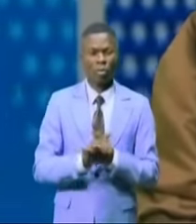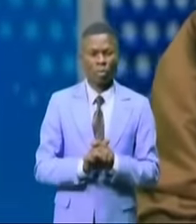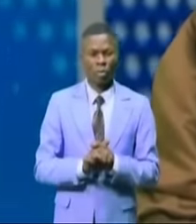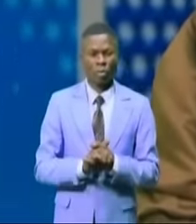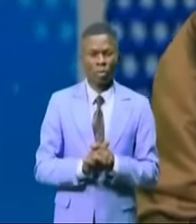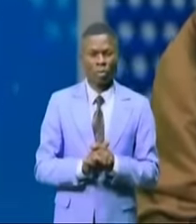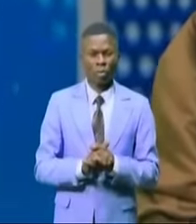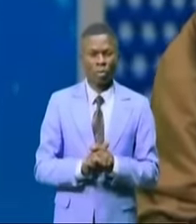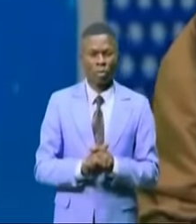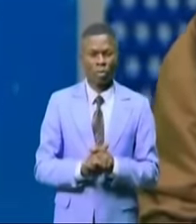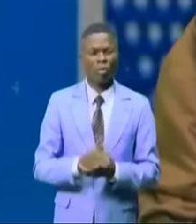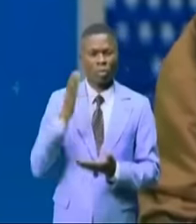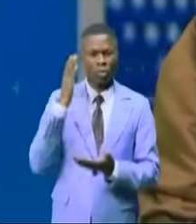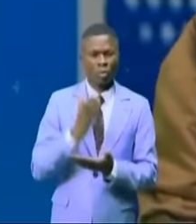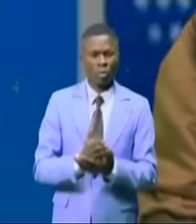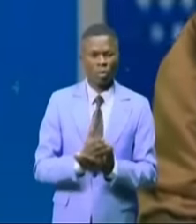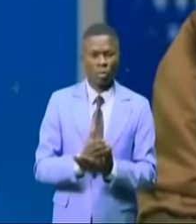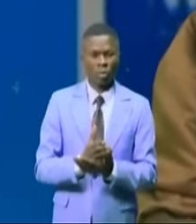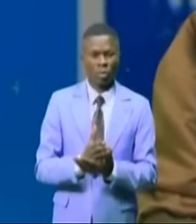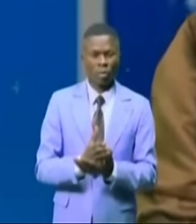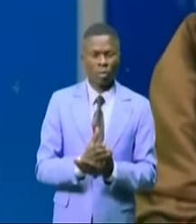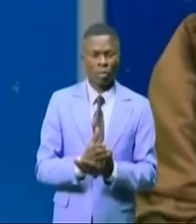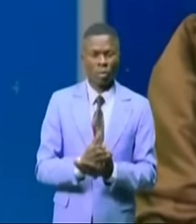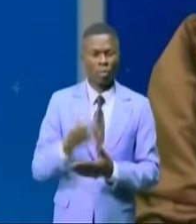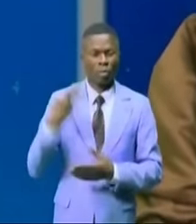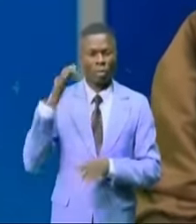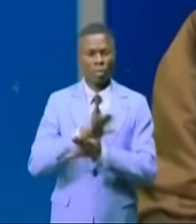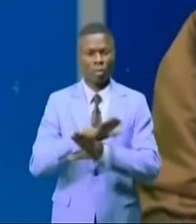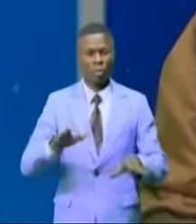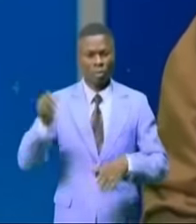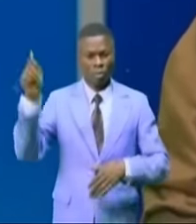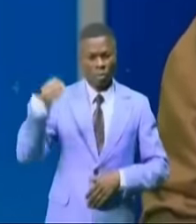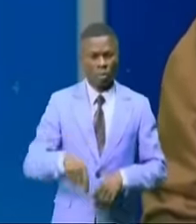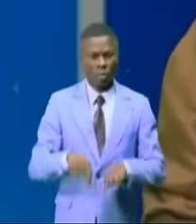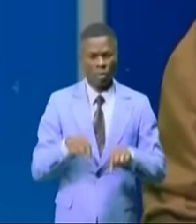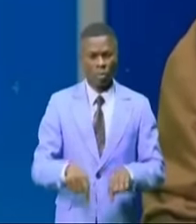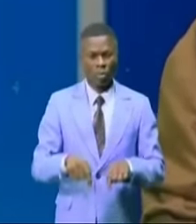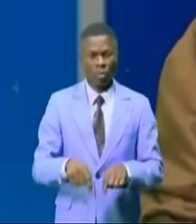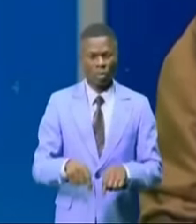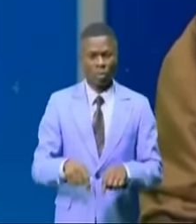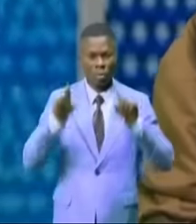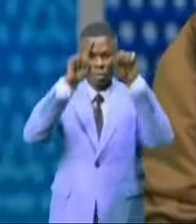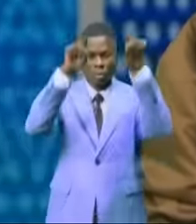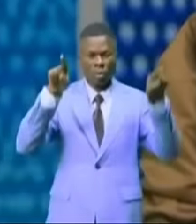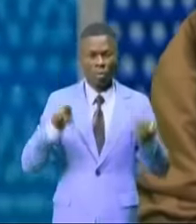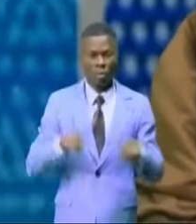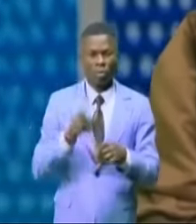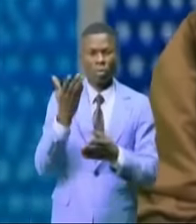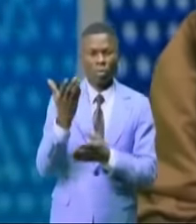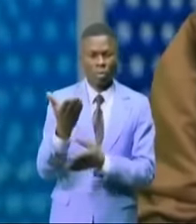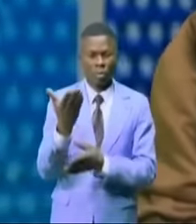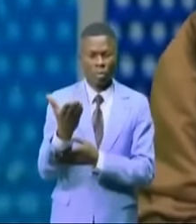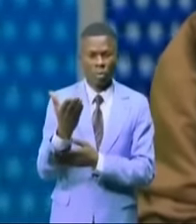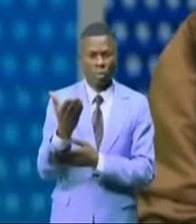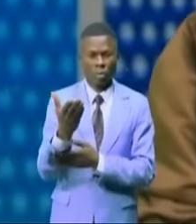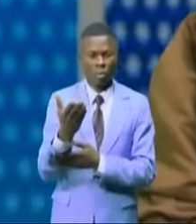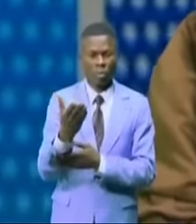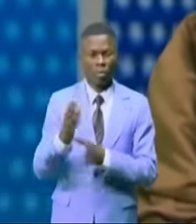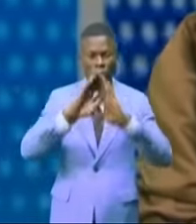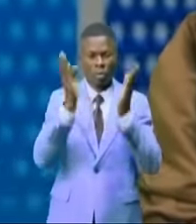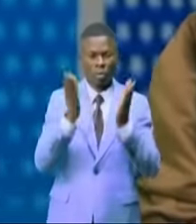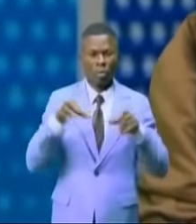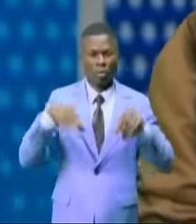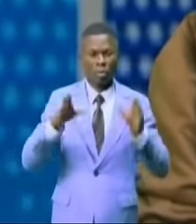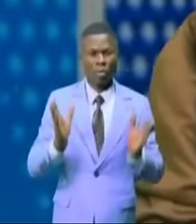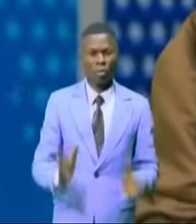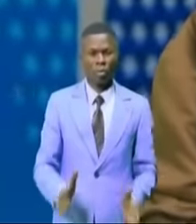la course à la présidentielle et je viens ici sur votre plateau pour inviter tous mes compatriotes